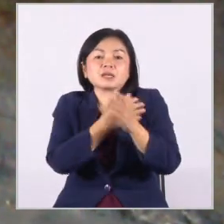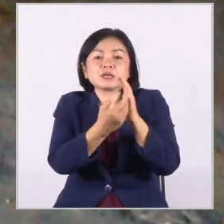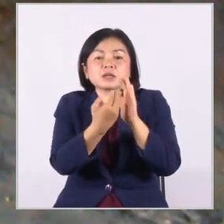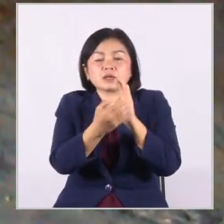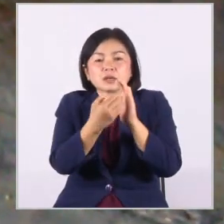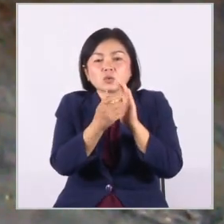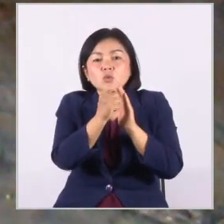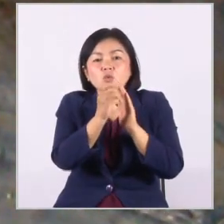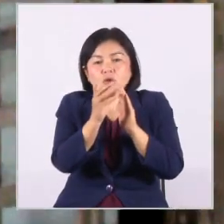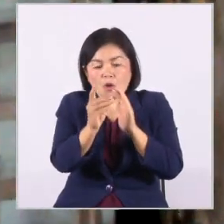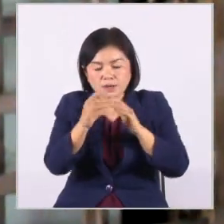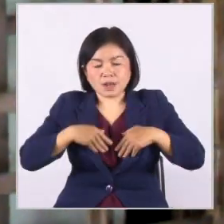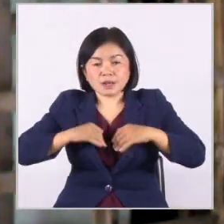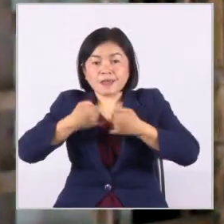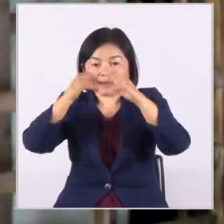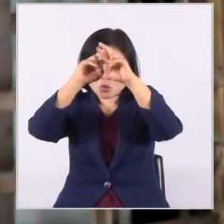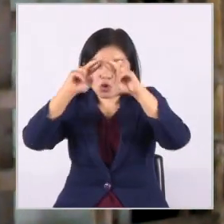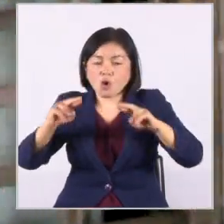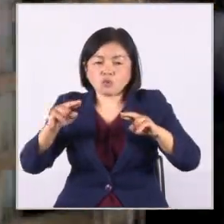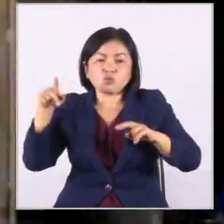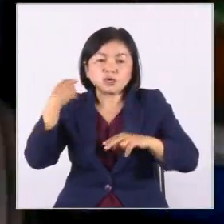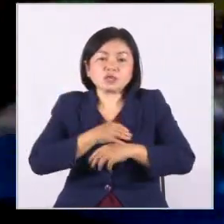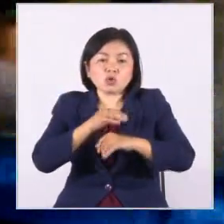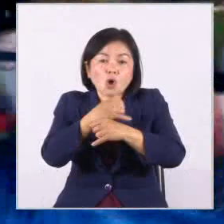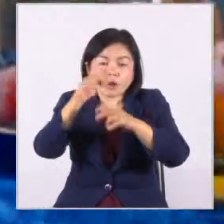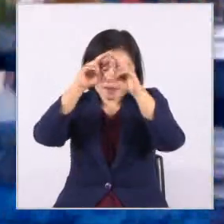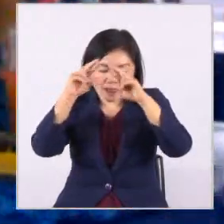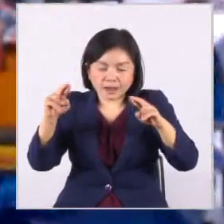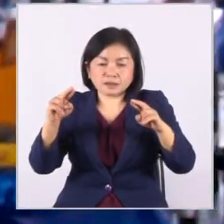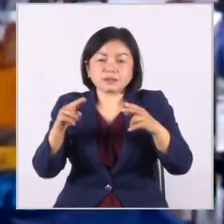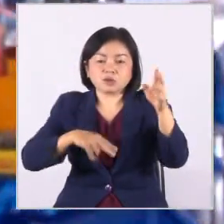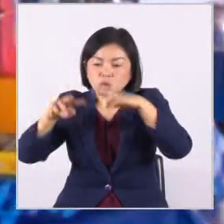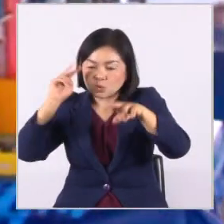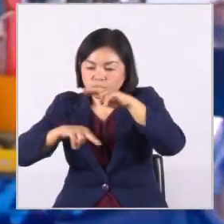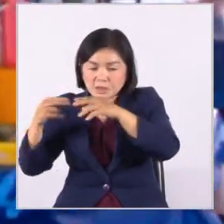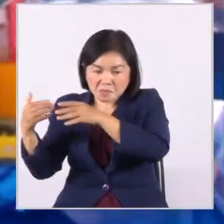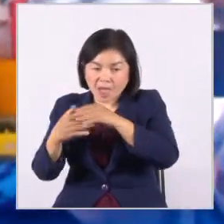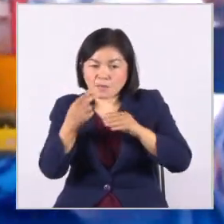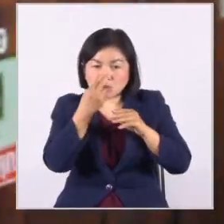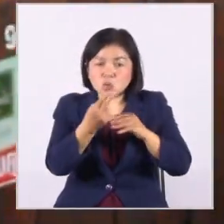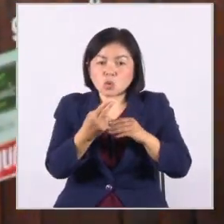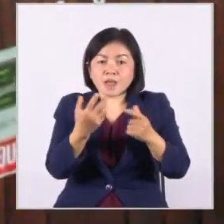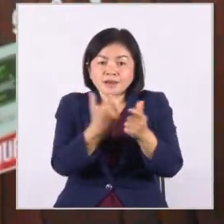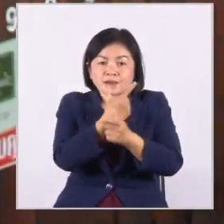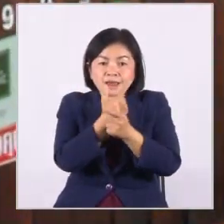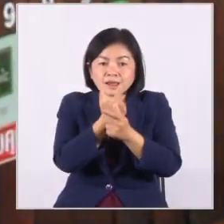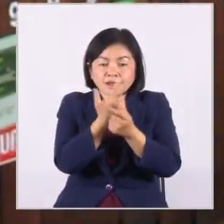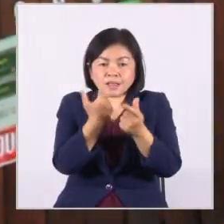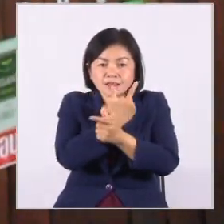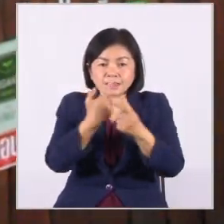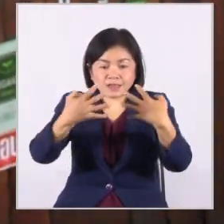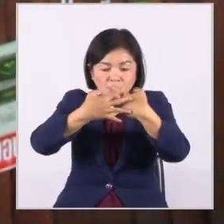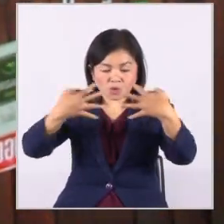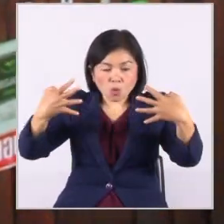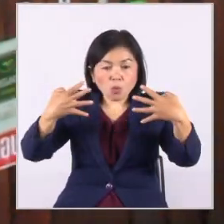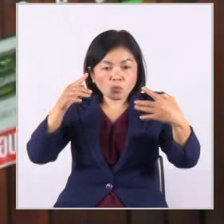นะฮะเจ้าของร้านคุณสุวรรณีผสมศรีนะหรือว่าเจนีเนี่ยเจ้าของร้านก็พาไปดูประตูเหล็กเลื่อนหน้าร้านก็ไปพบร่องรอย